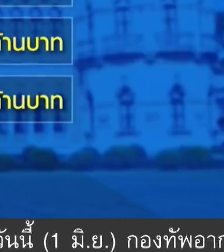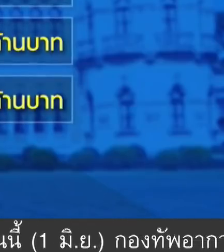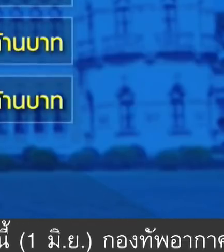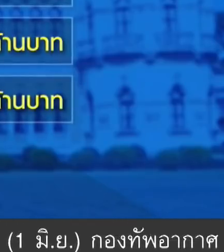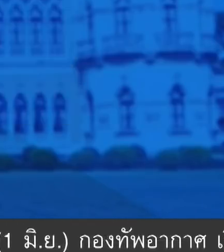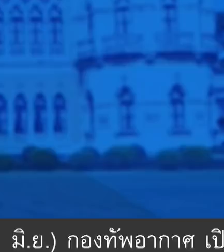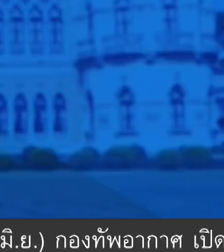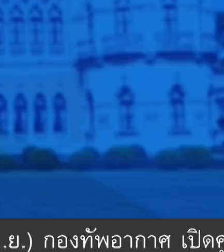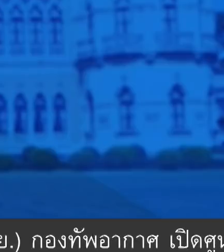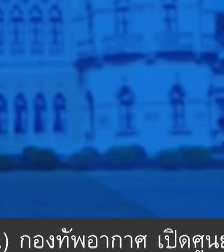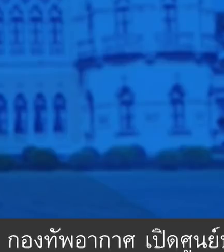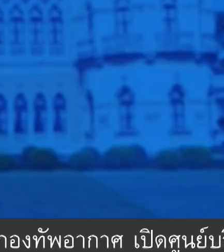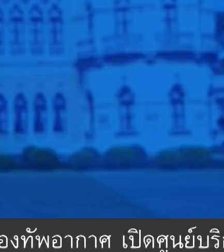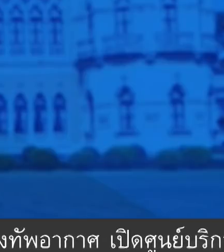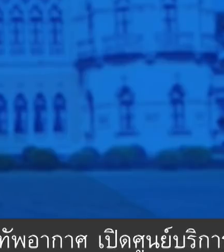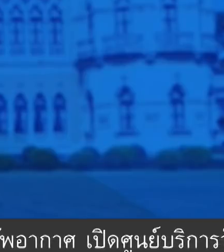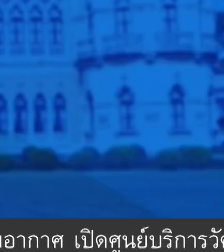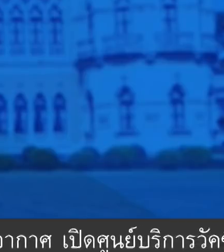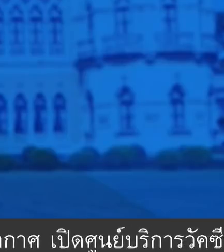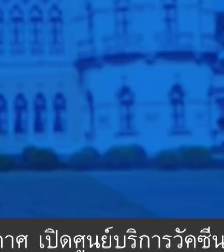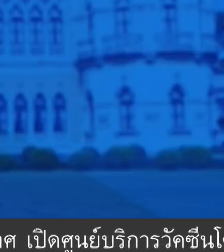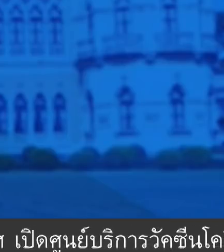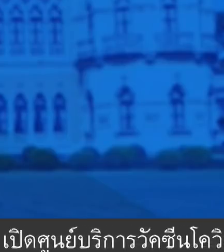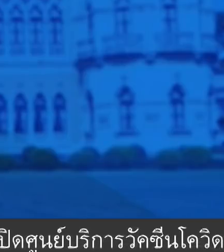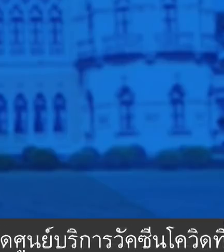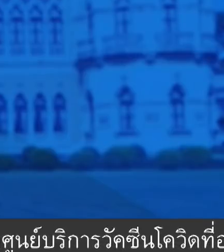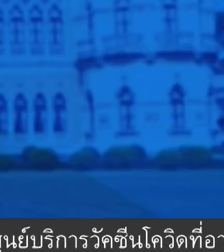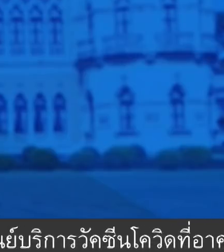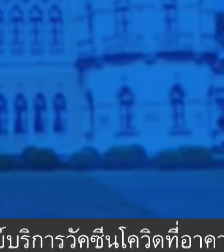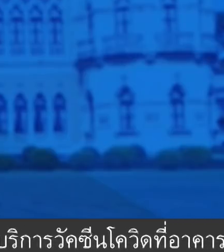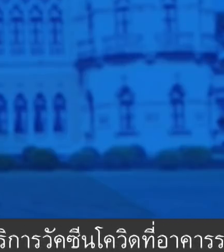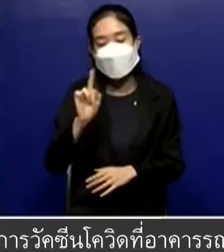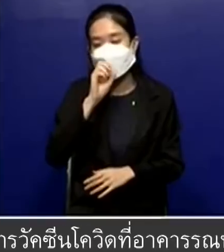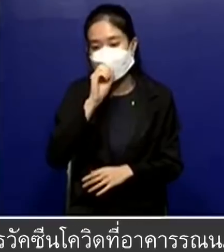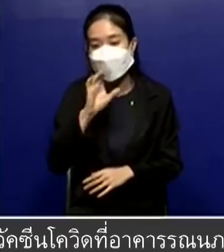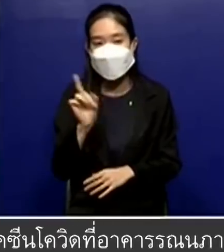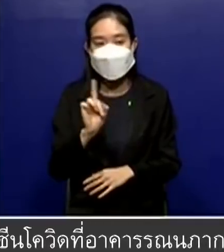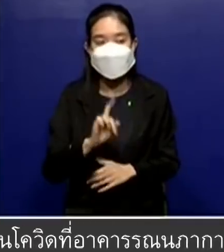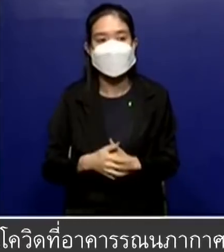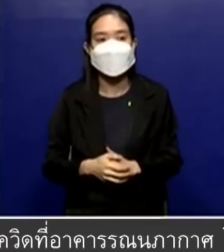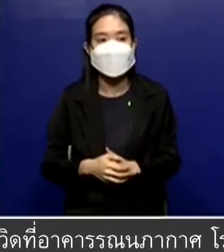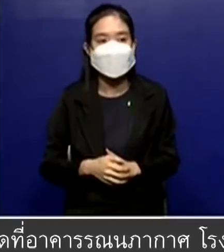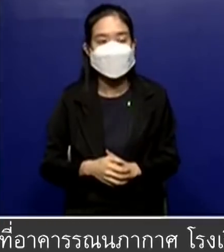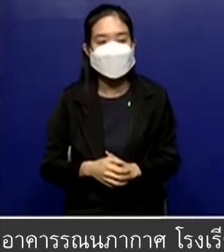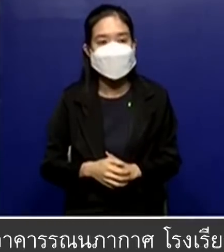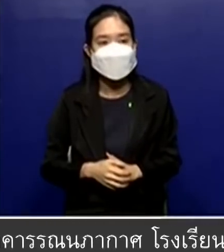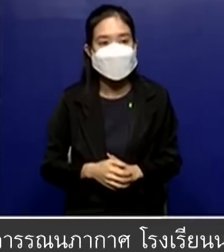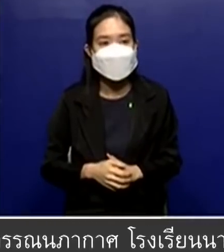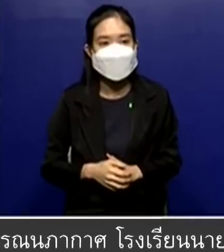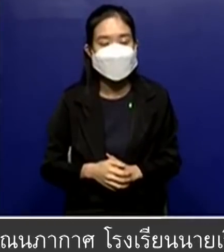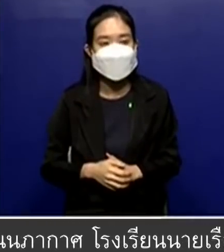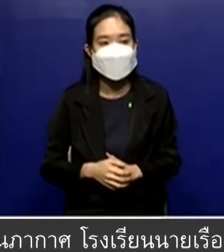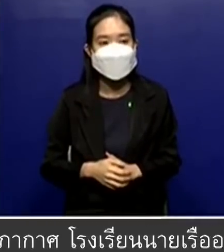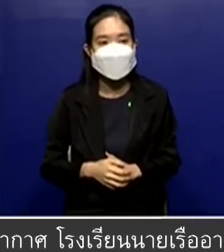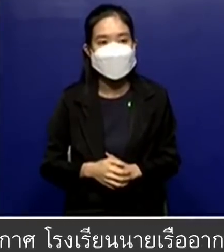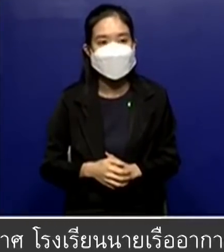มกันแล้วเนี่ยมันจะแซงกระทรวงกลาโหมขึ้นไป ครับ ไปฟังเสียงพลเอกประยุทธ์ครับ วันนี้ในงบกลาโหมถ้าดูดีๆนะครับมีค่